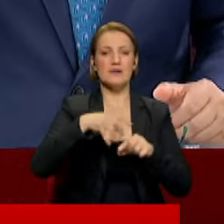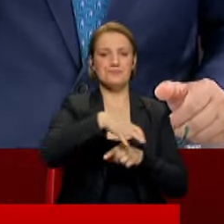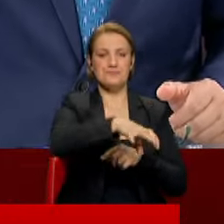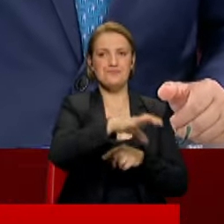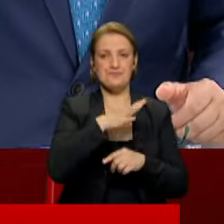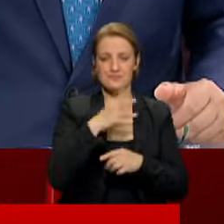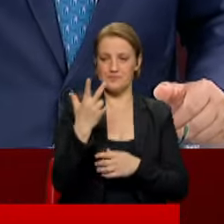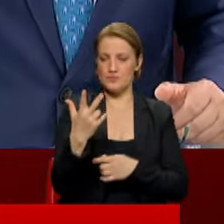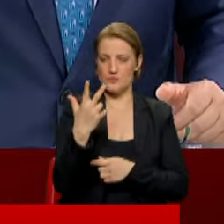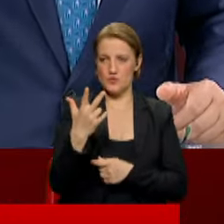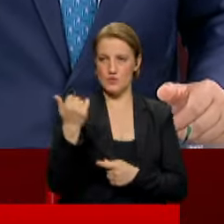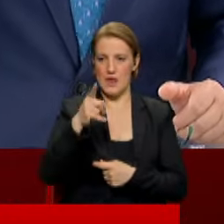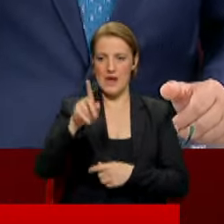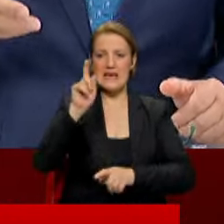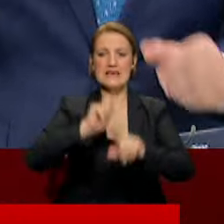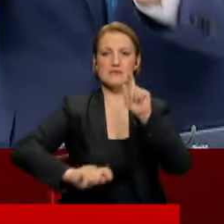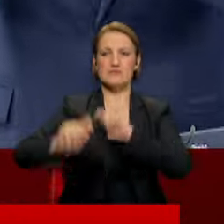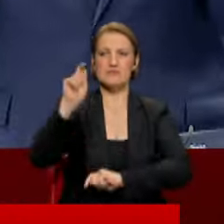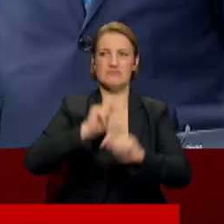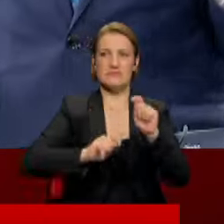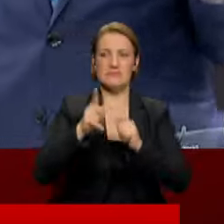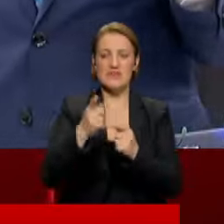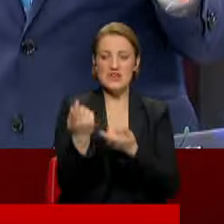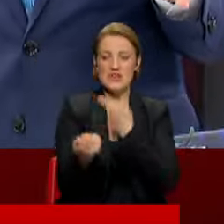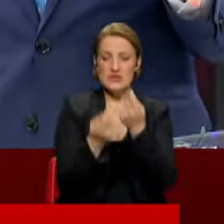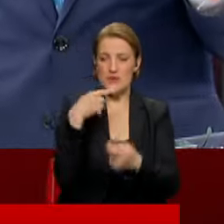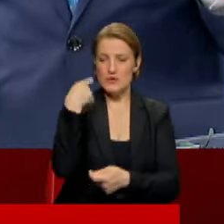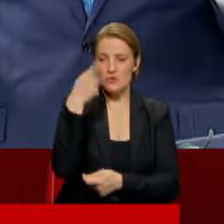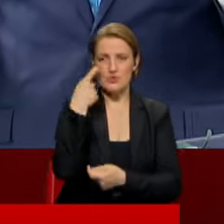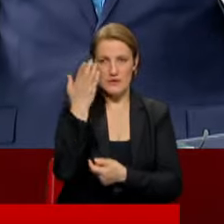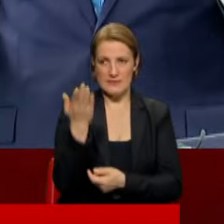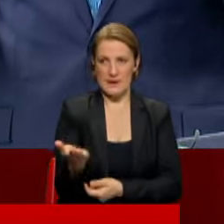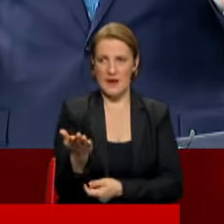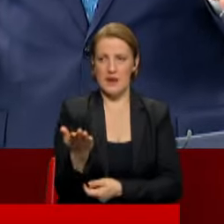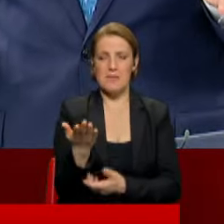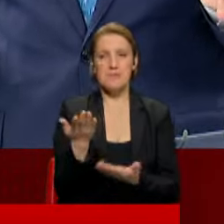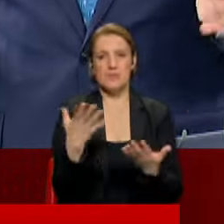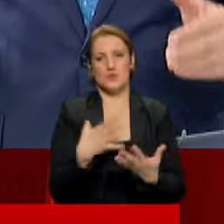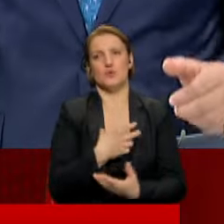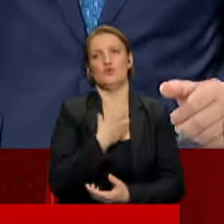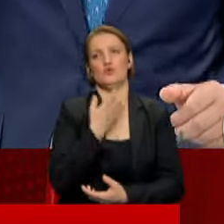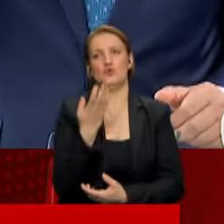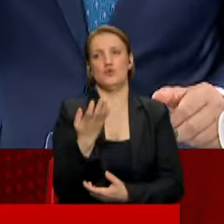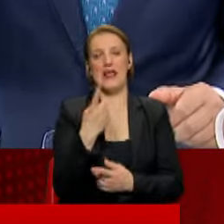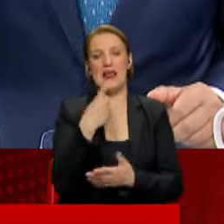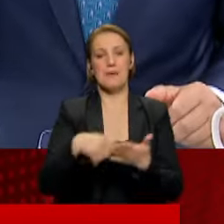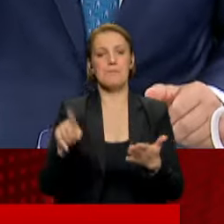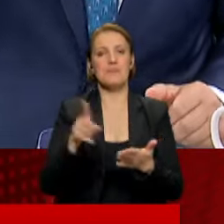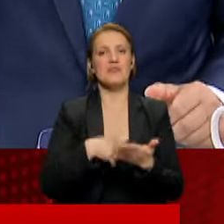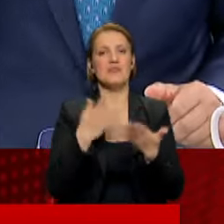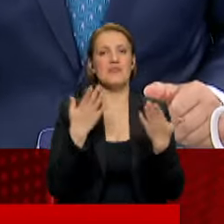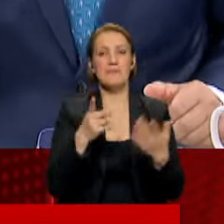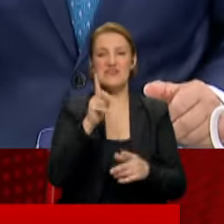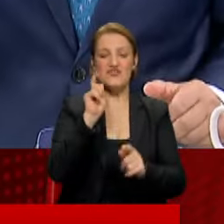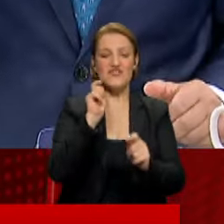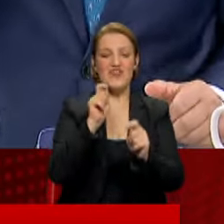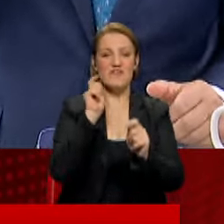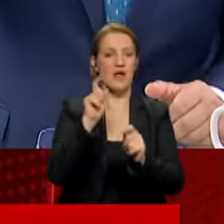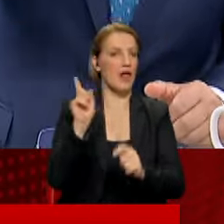tanesi bu yapılmış olan gıllı işli işlerden dolayı şu anda maalesef iptal durumunda bir çivi